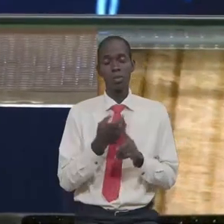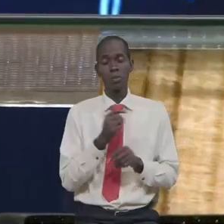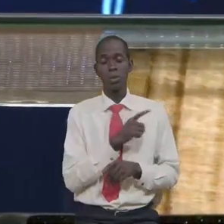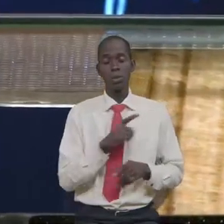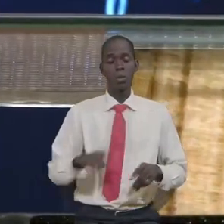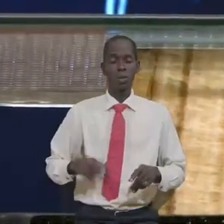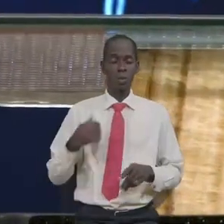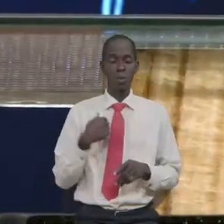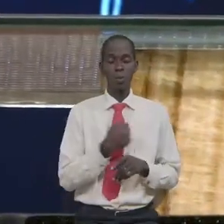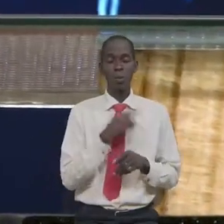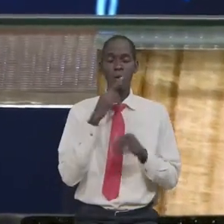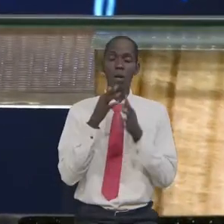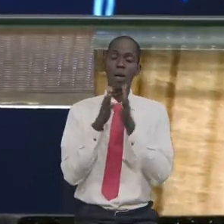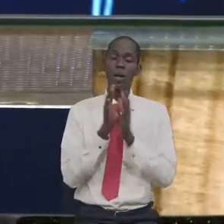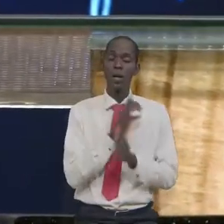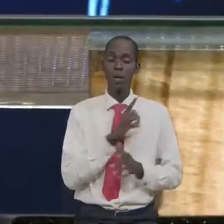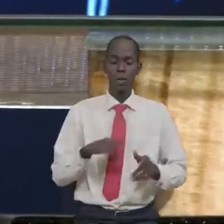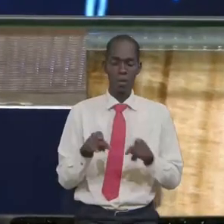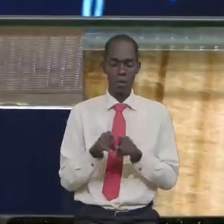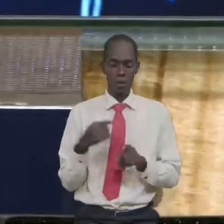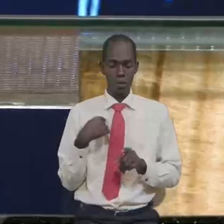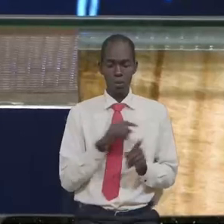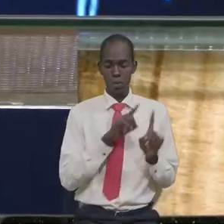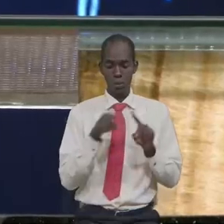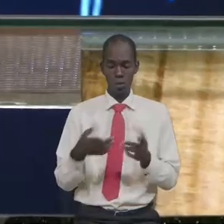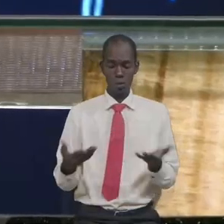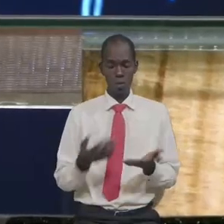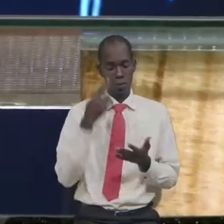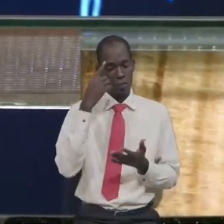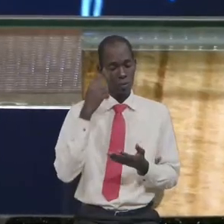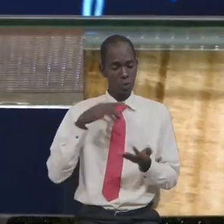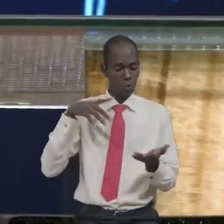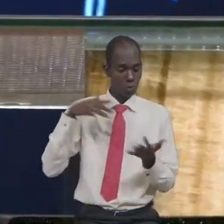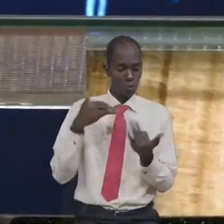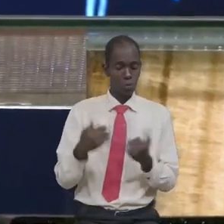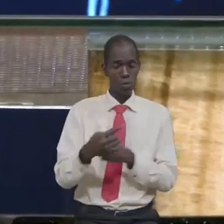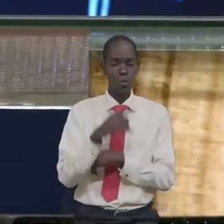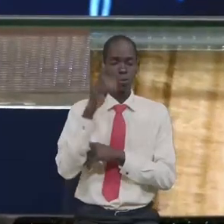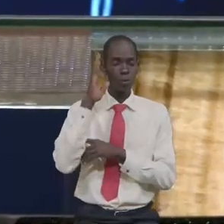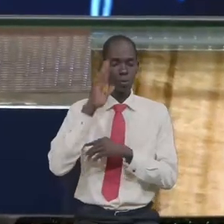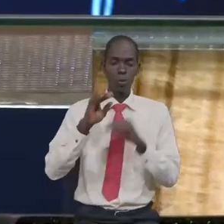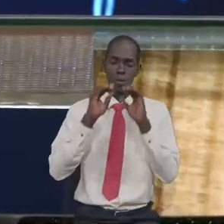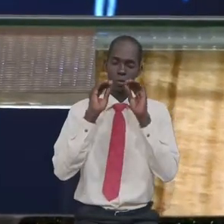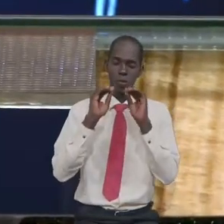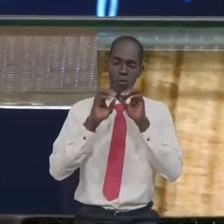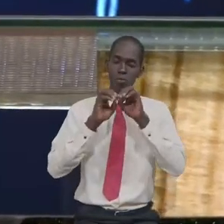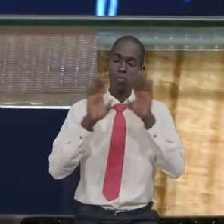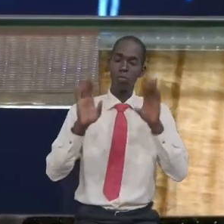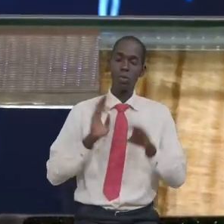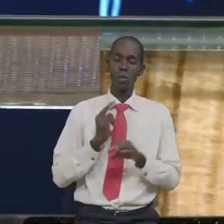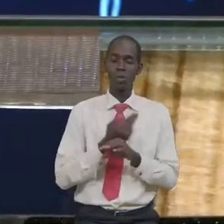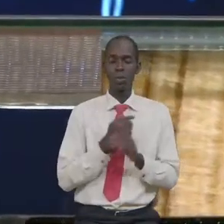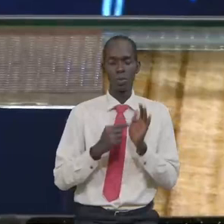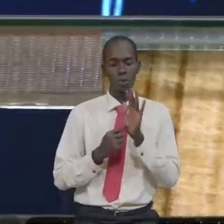que comme nous sommes arrivés à l'étude de ce jour, que tu nous illumines, que tu nous montres ta parole, ta